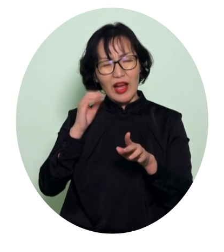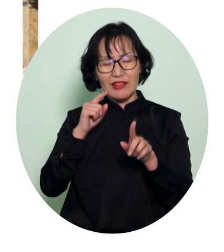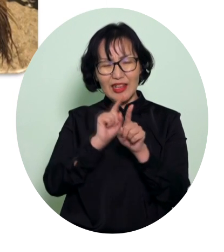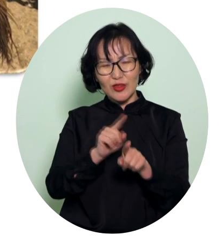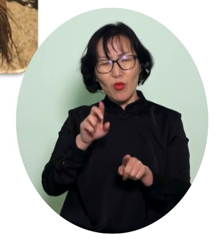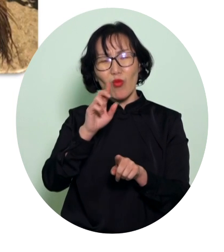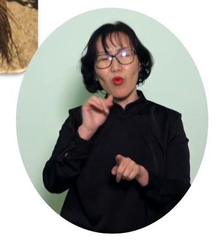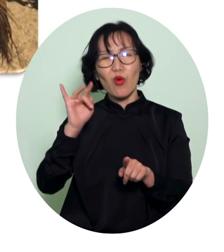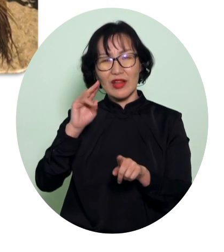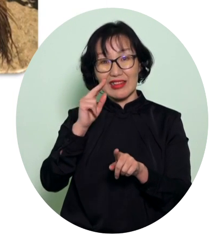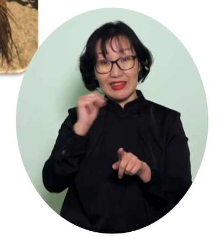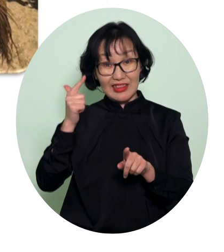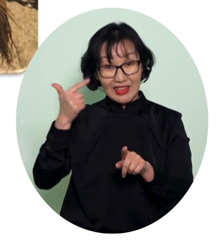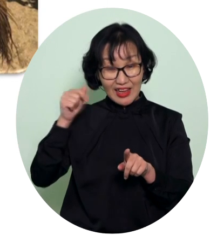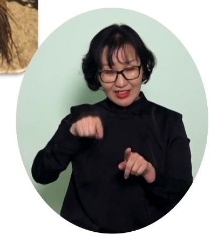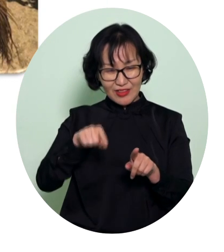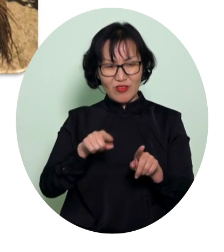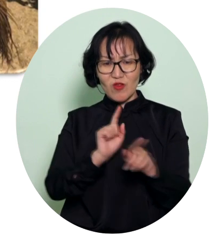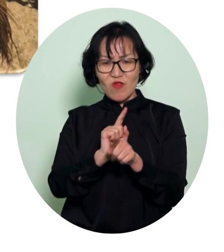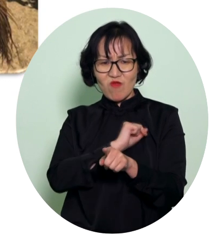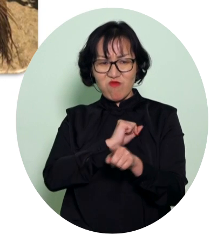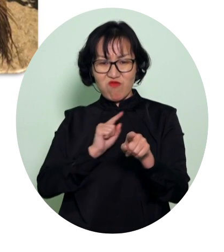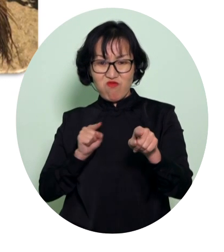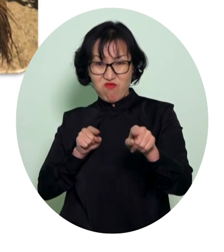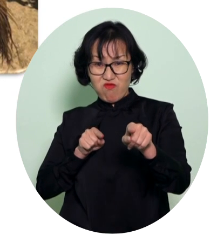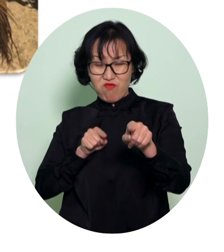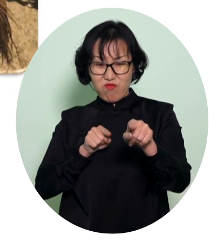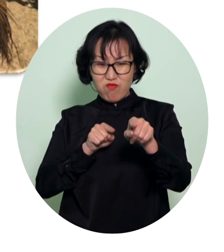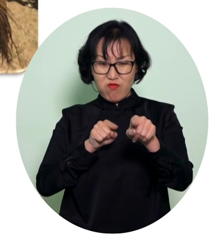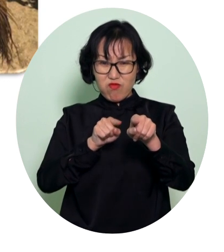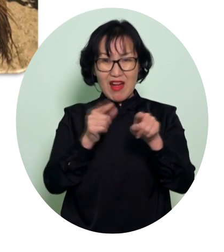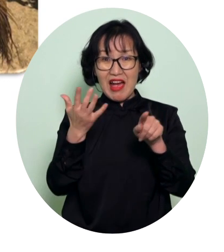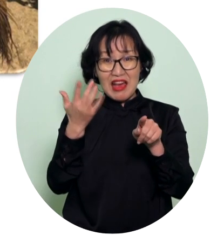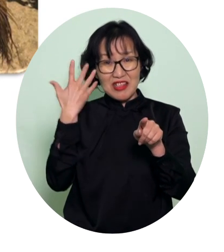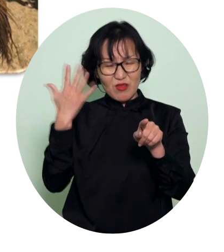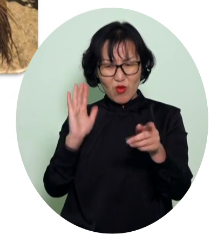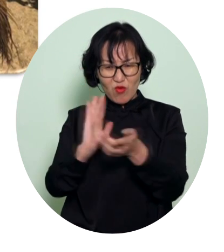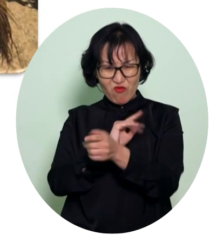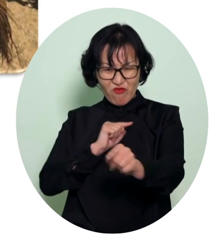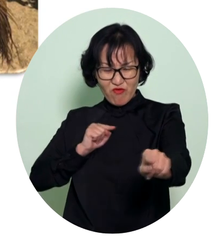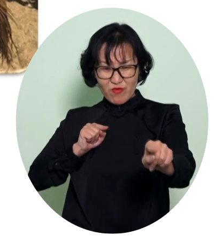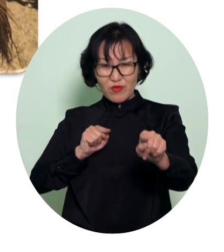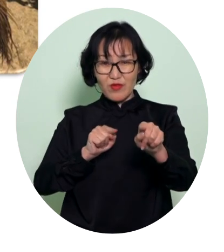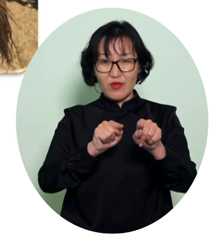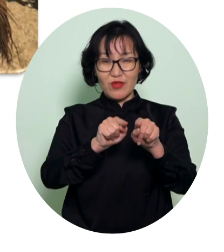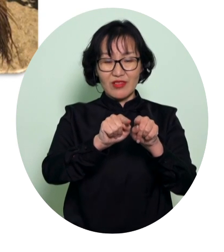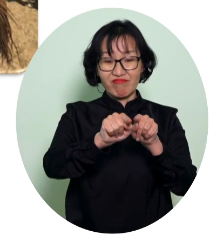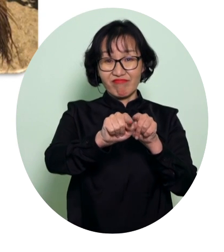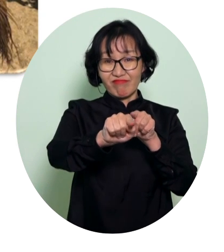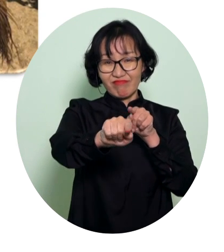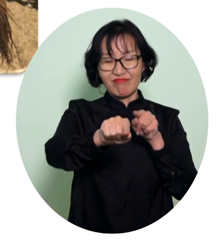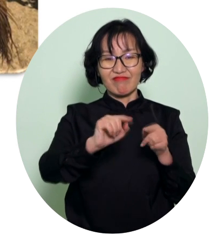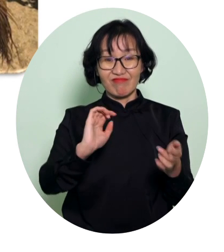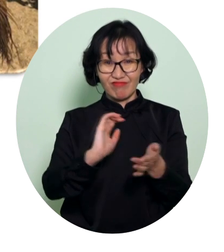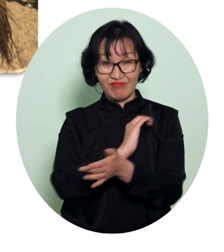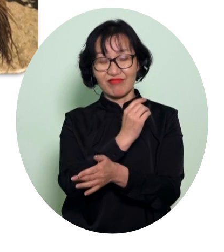буурал дааг зууцаа даран янцгааснаа сүүлэн годоож хаанаас гарсан шидэн инвэ гэлтэй хар